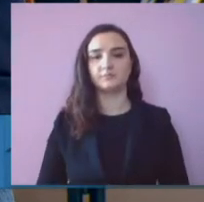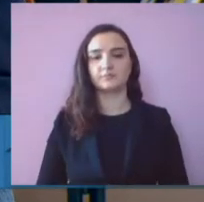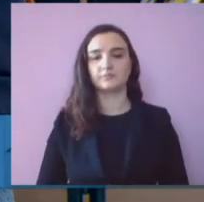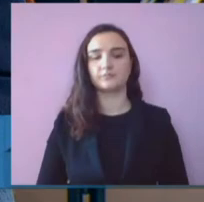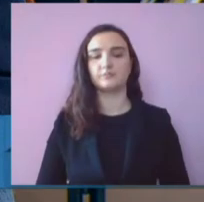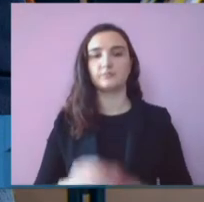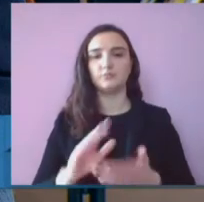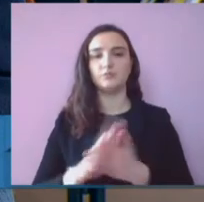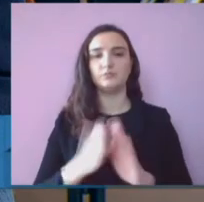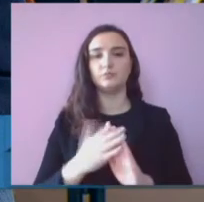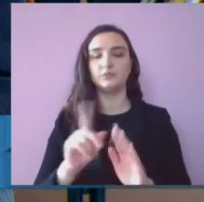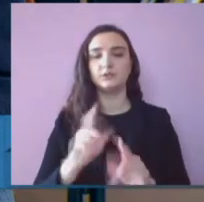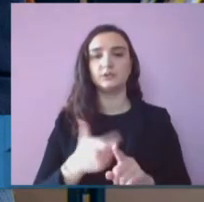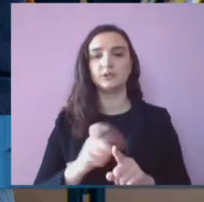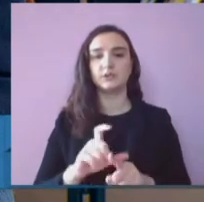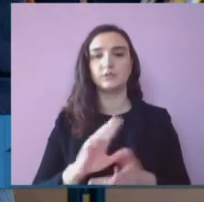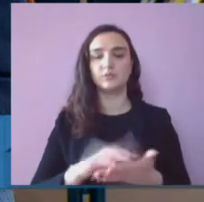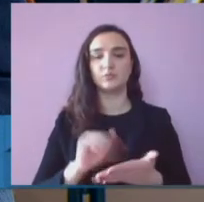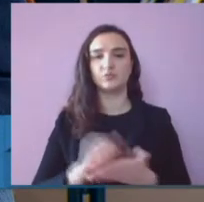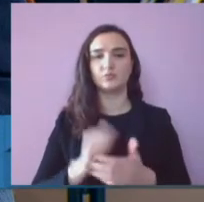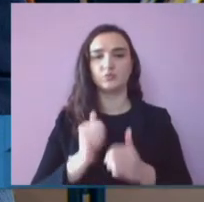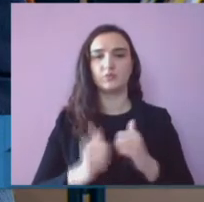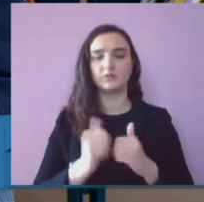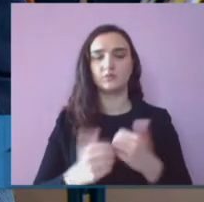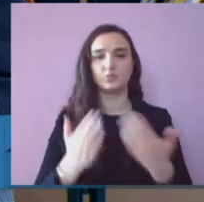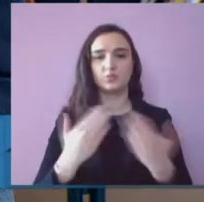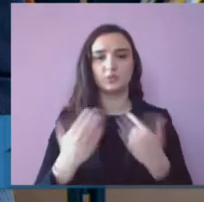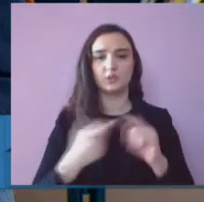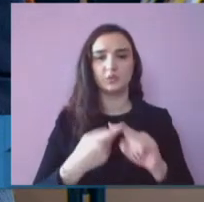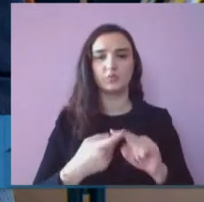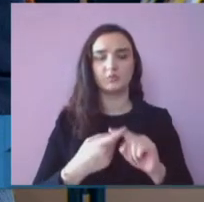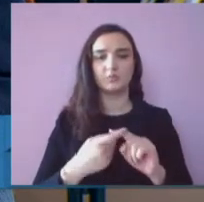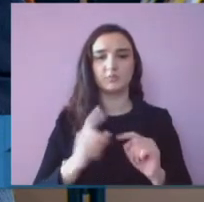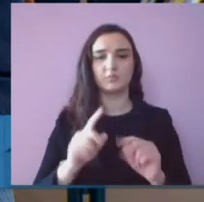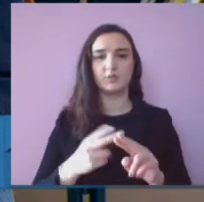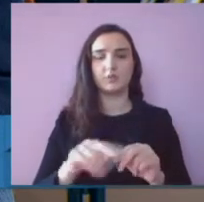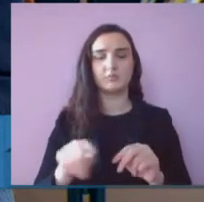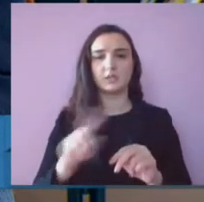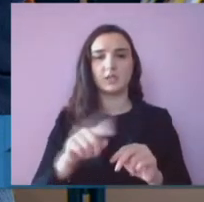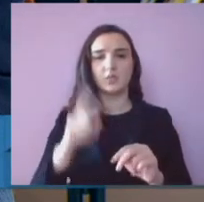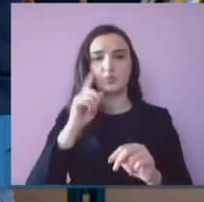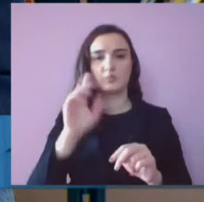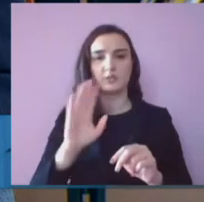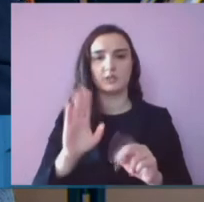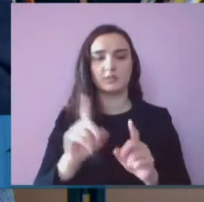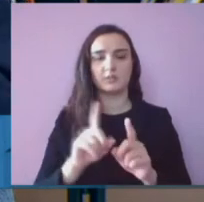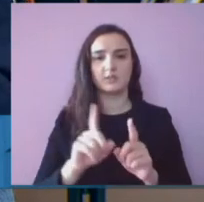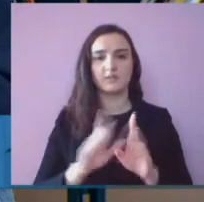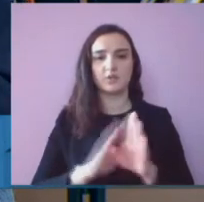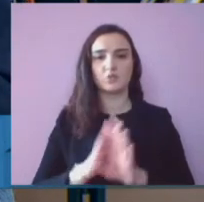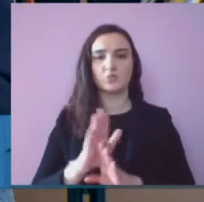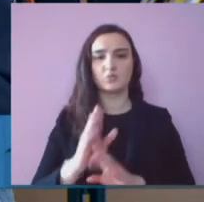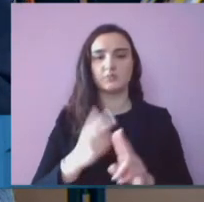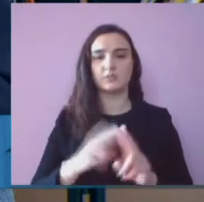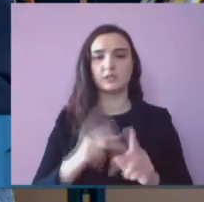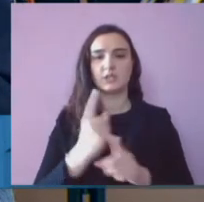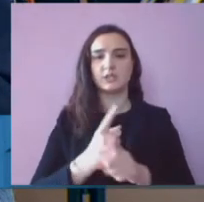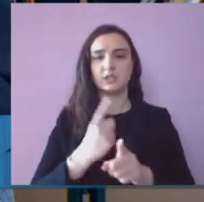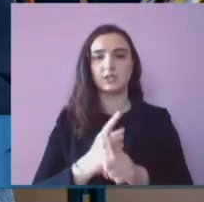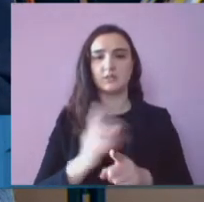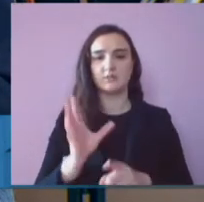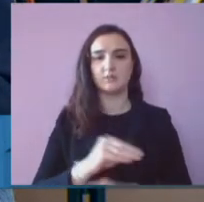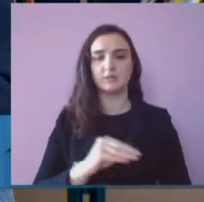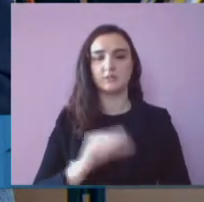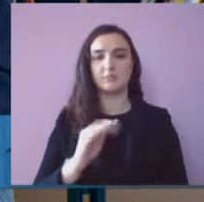დგომარეობა, რაც ძალიან გვიფუჭებს ყოველთვის ურთიერთობას, ოღონდ ამას არ უფიქრდებით, ისე ვასრულებთ, ეს არის აგრძალვების ფენომენი.